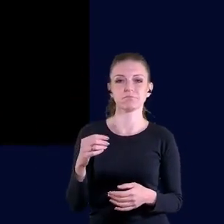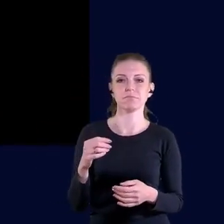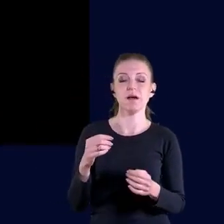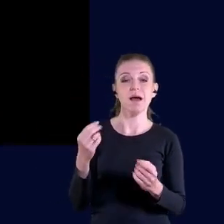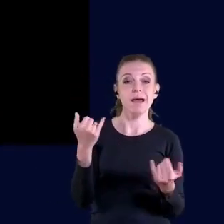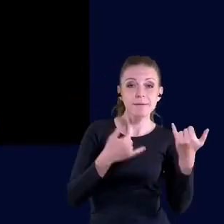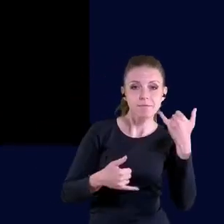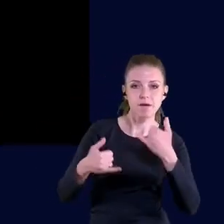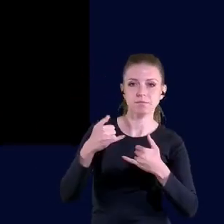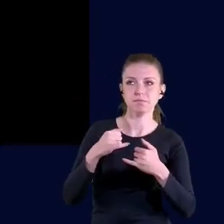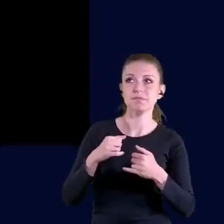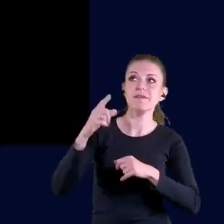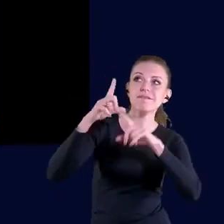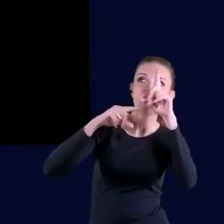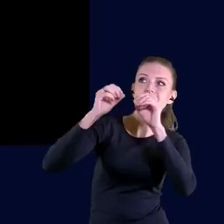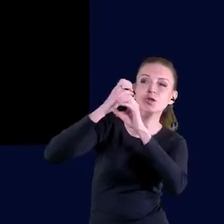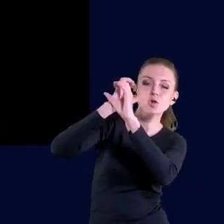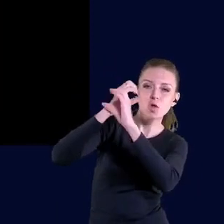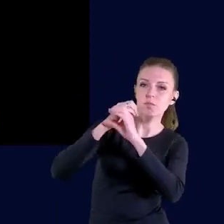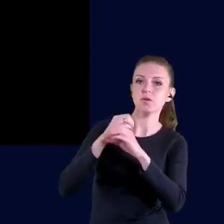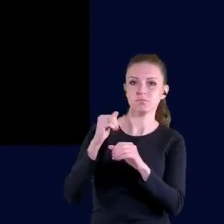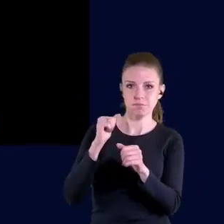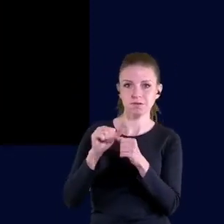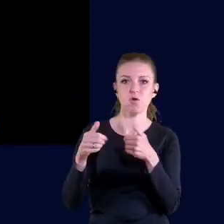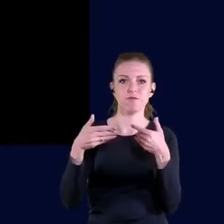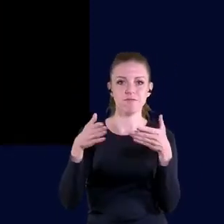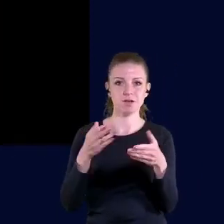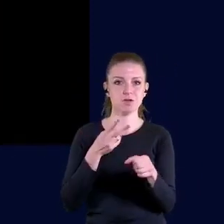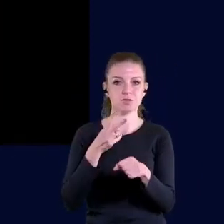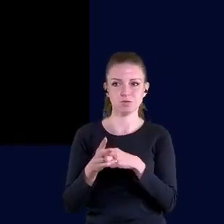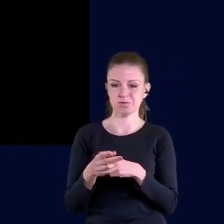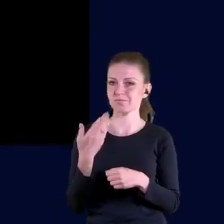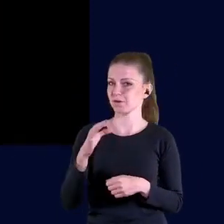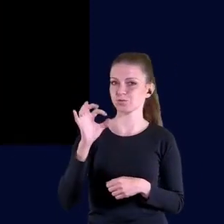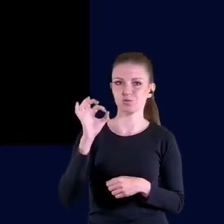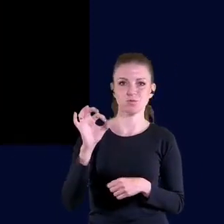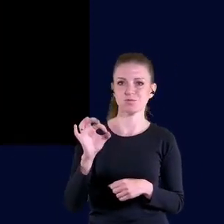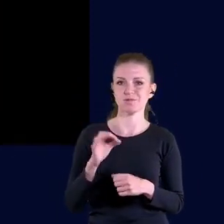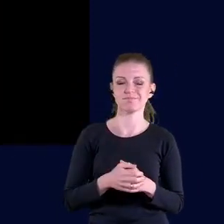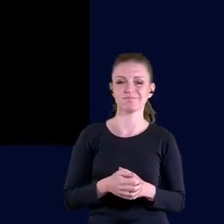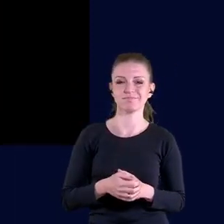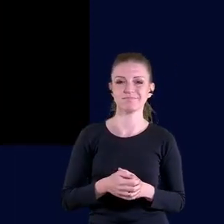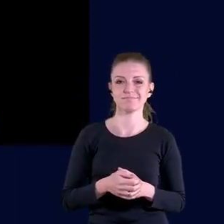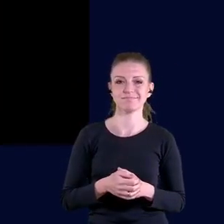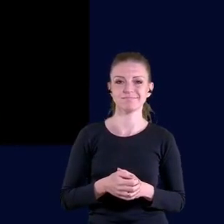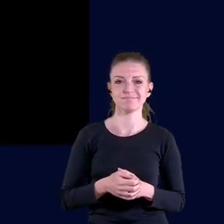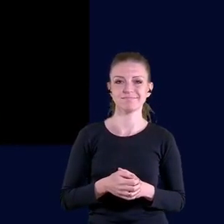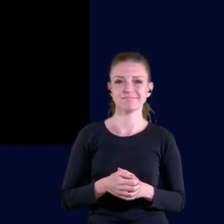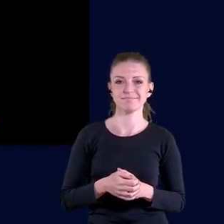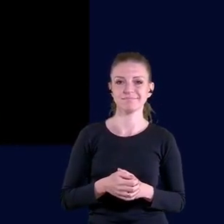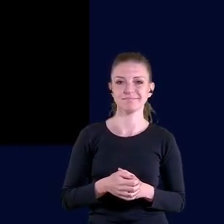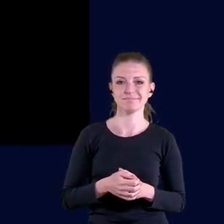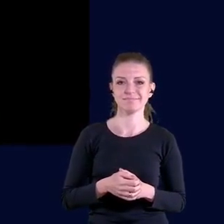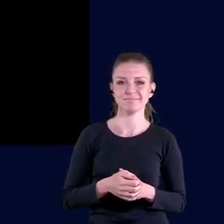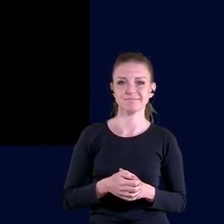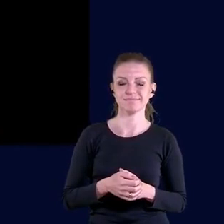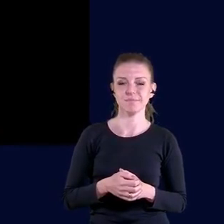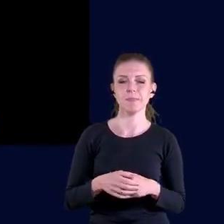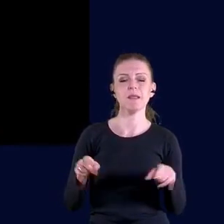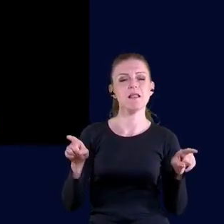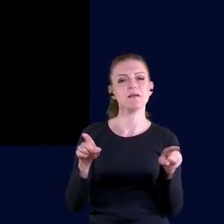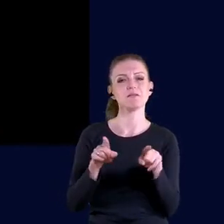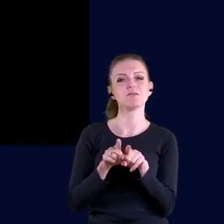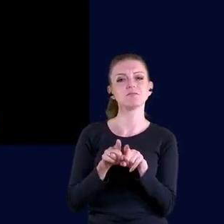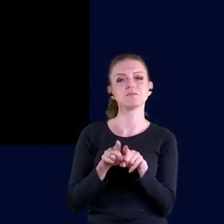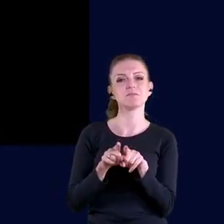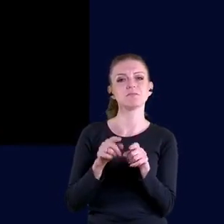otwartym dostępie bardzo dobrze reprezentowana Natomiast są też